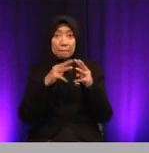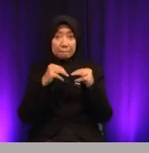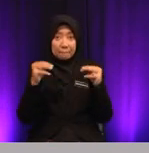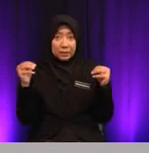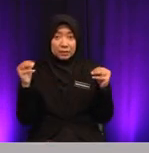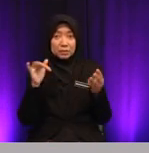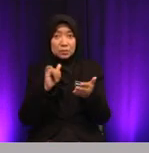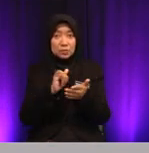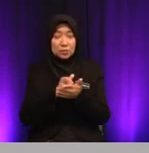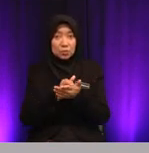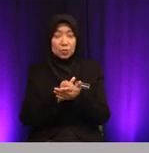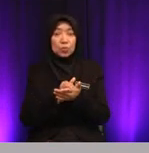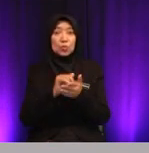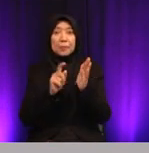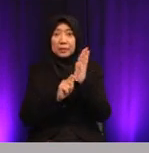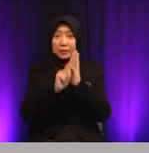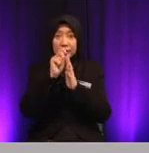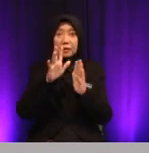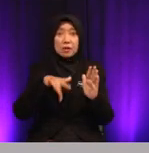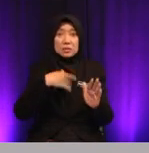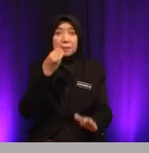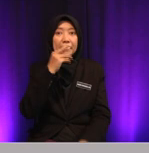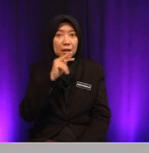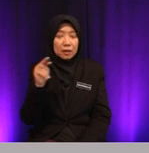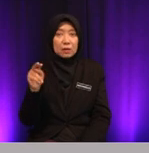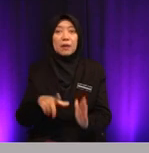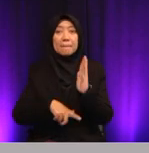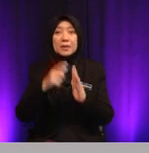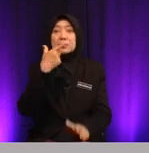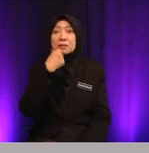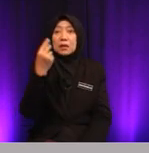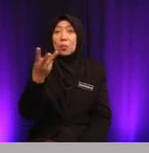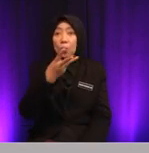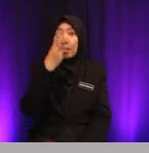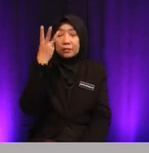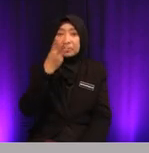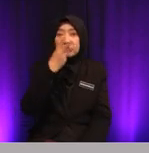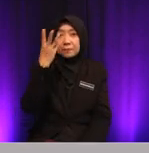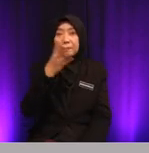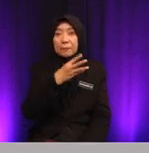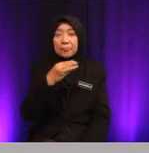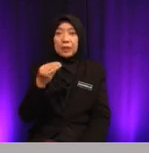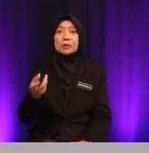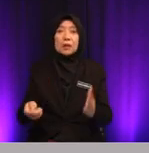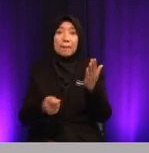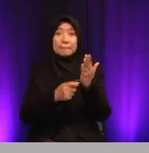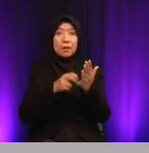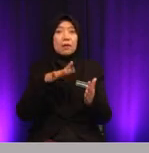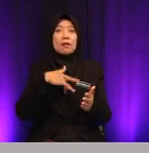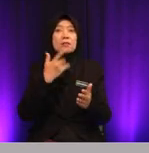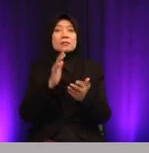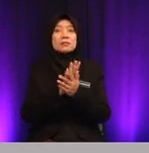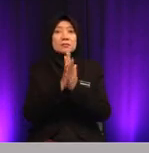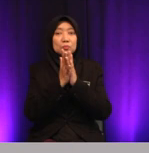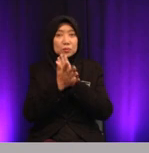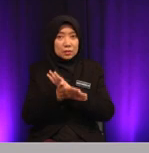meningkatkan rasa makanan kemudian menjadikan makanan lebih sedap dan wangi dan menambahkan rasa semur jadi makanan